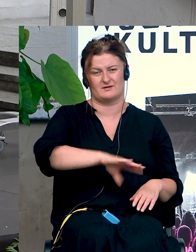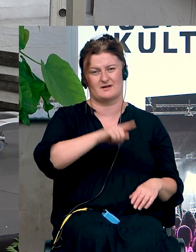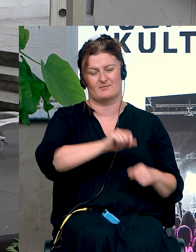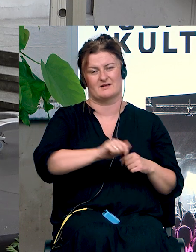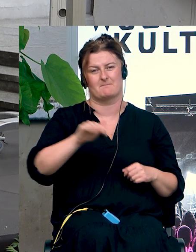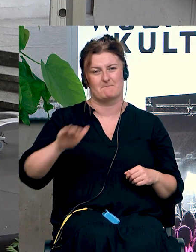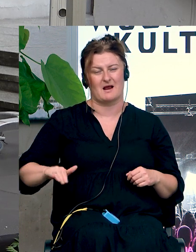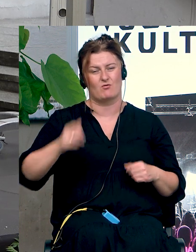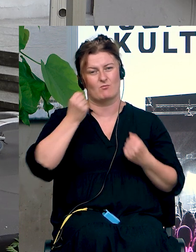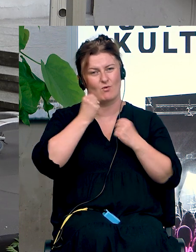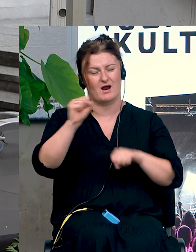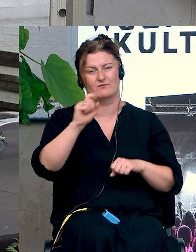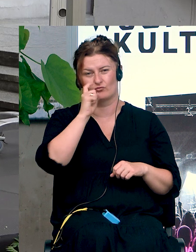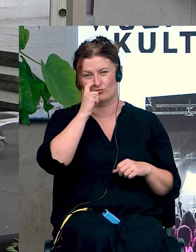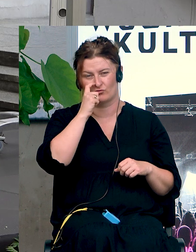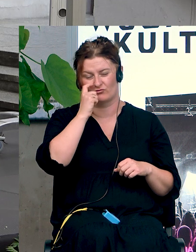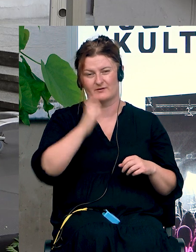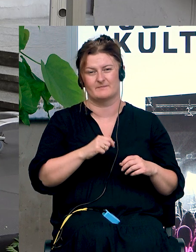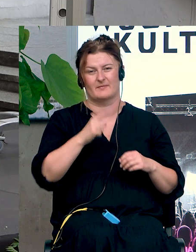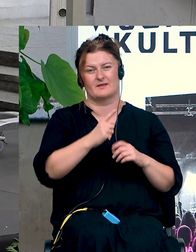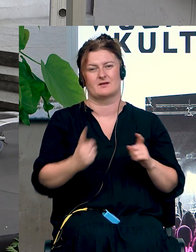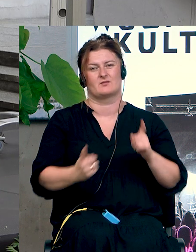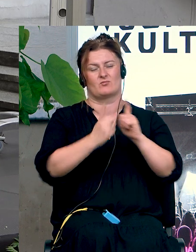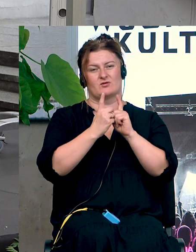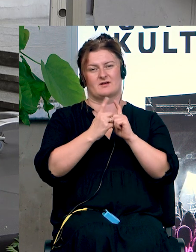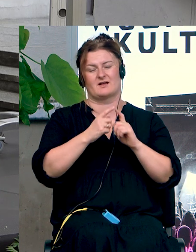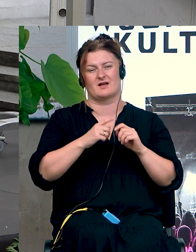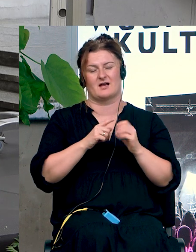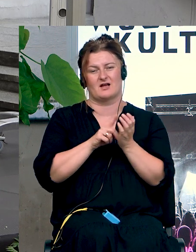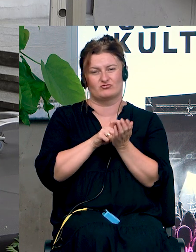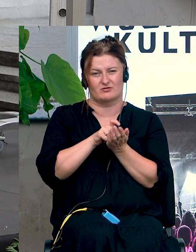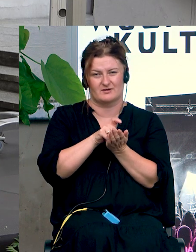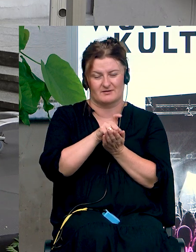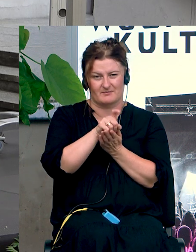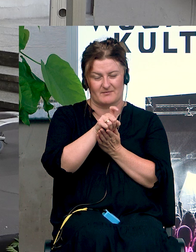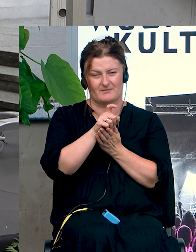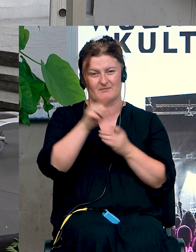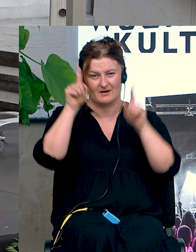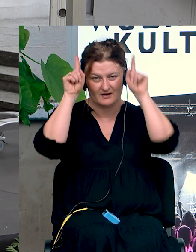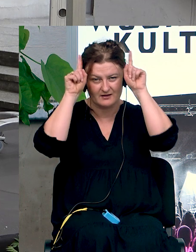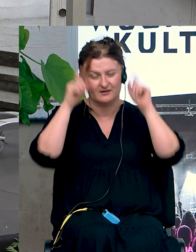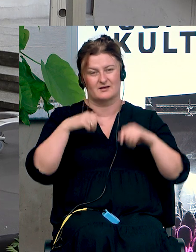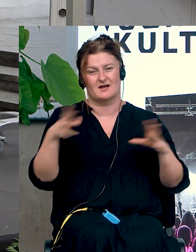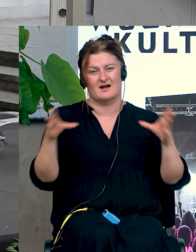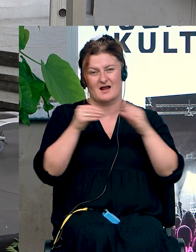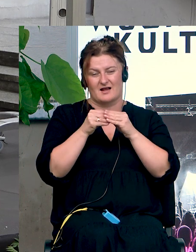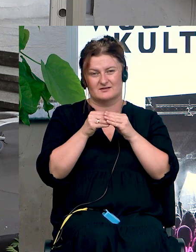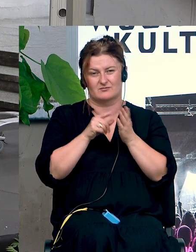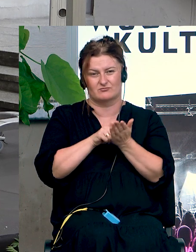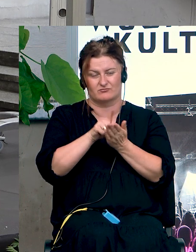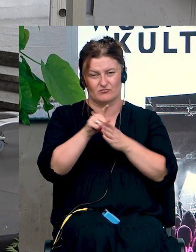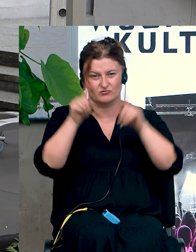стрючка, зустрічає равлика і разом з равликом потрапляє в певний світ, в певне середовище, в